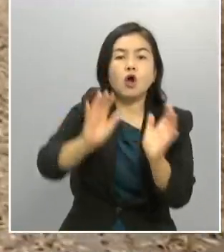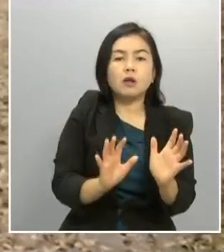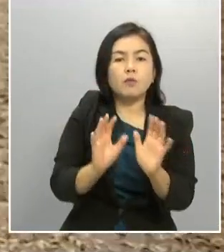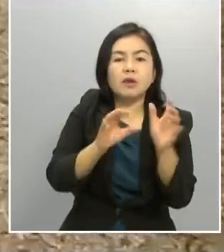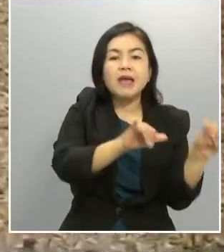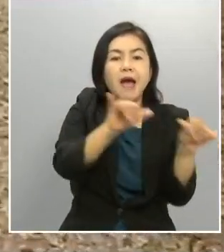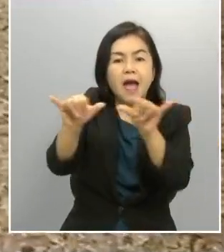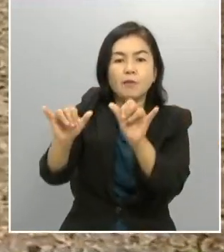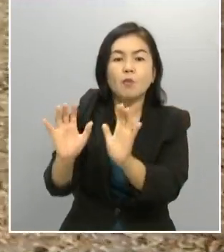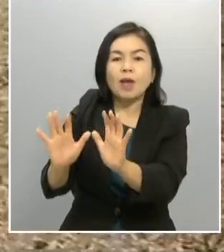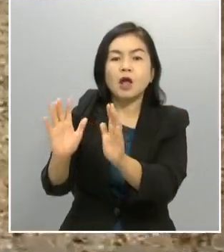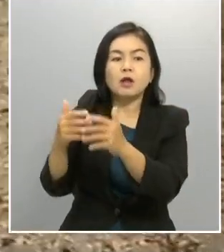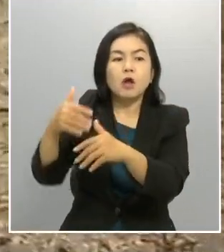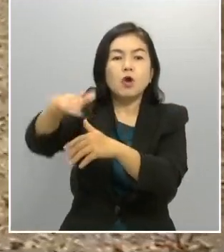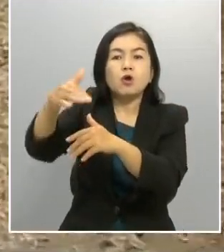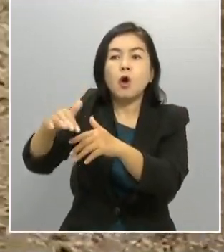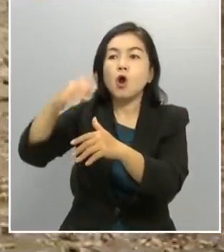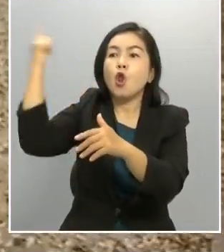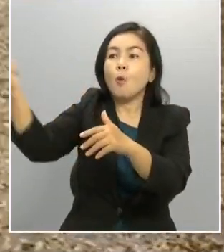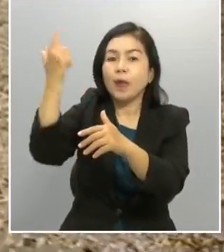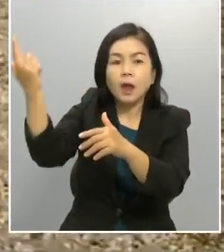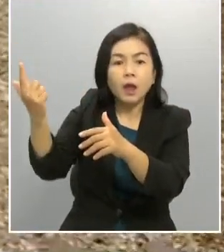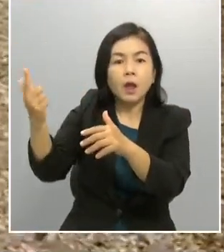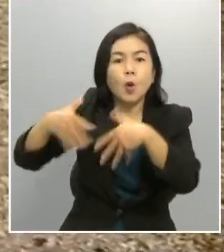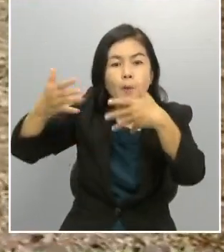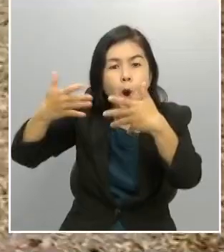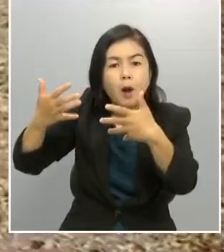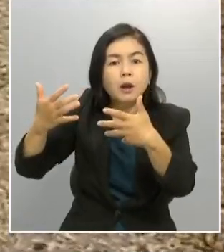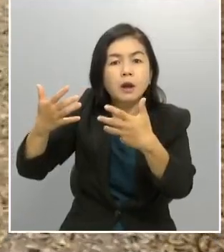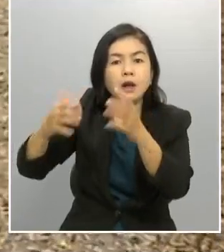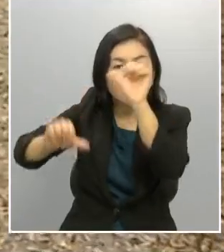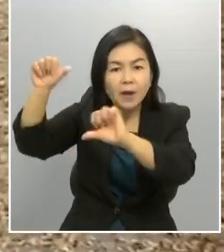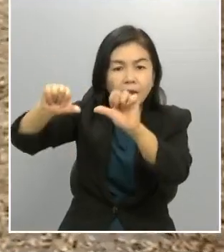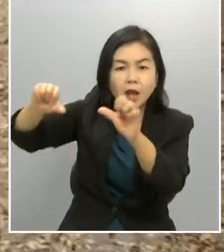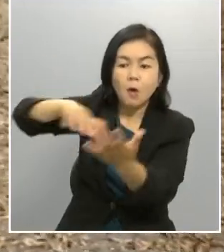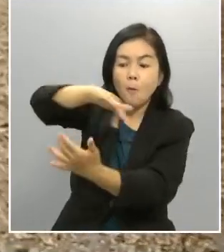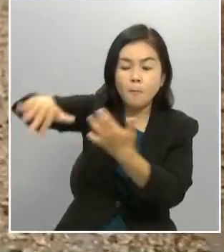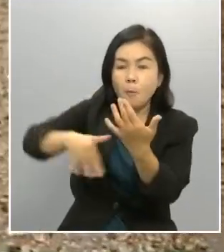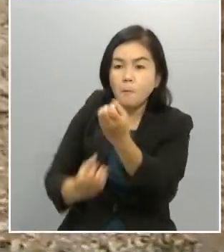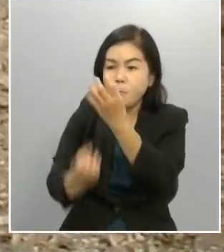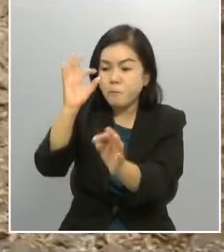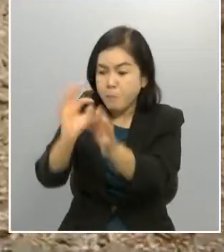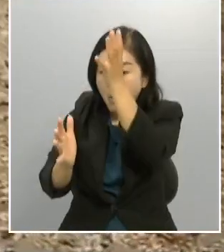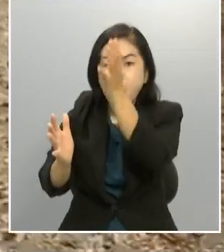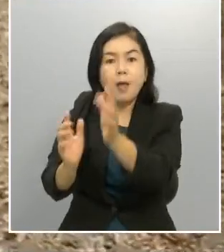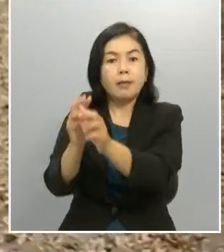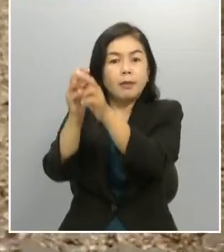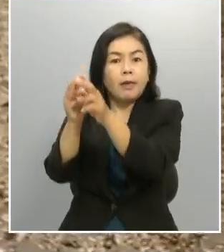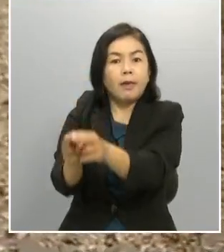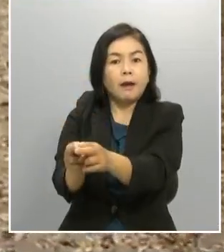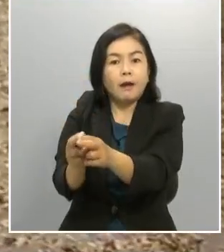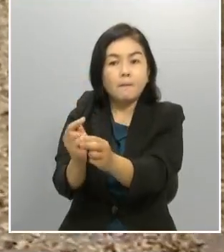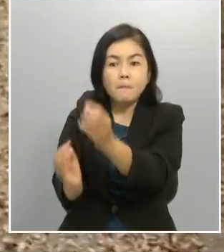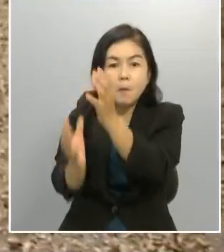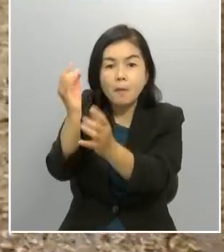มันไปทำปฏิกิริยากับอากาศประกอบกับสภาพอากาศที่ร้อนอบอ้าวทำให้เกิดการลุกไหม้จนระเบิดขึ้นมาแต่